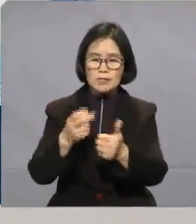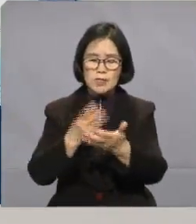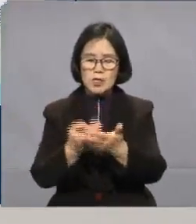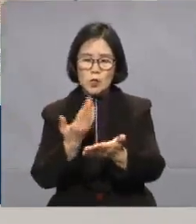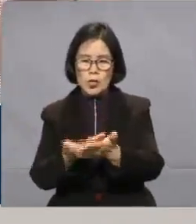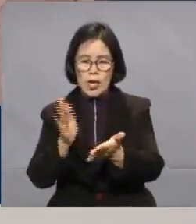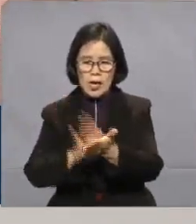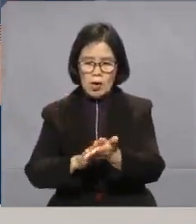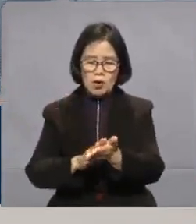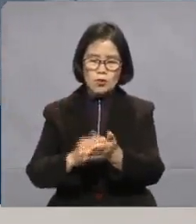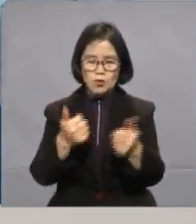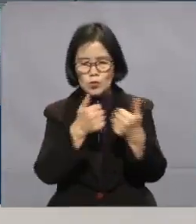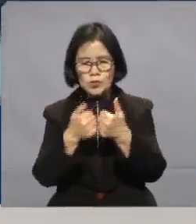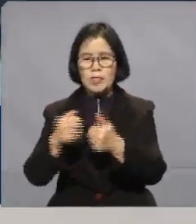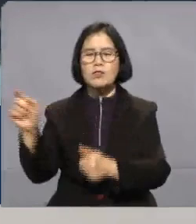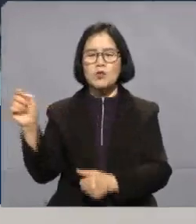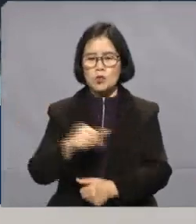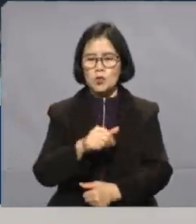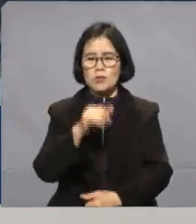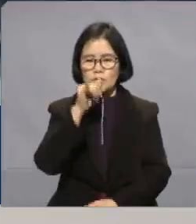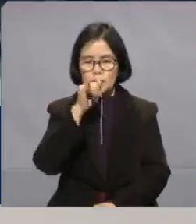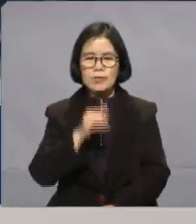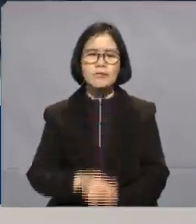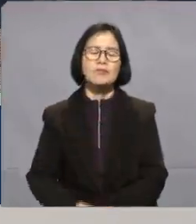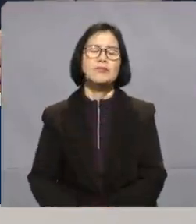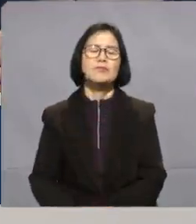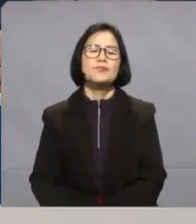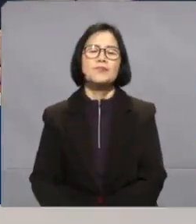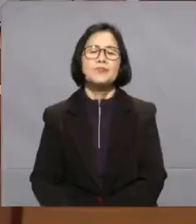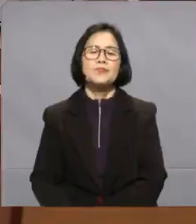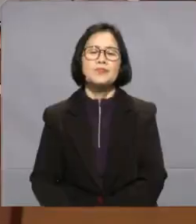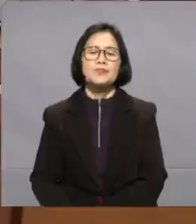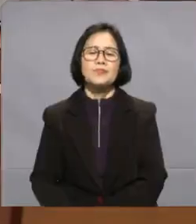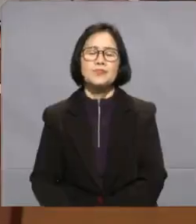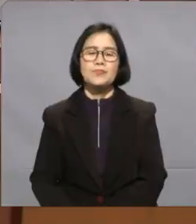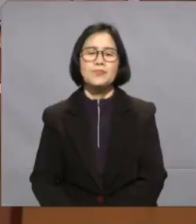논의에 속도가 붙고 있습니다. 김민주 기자입니다.